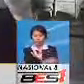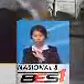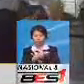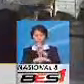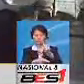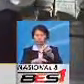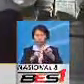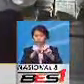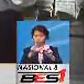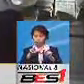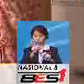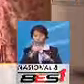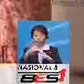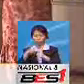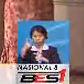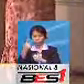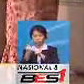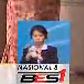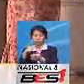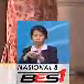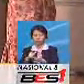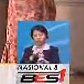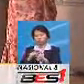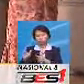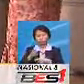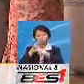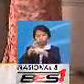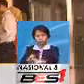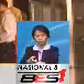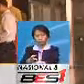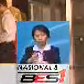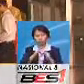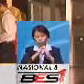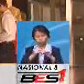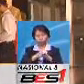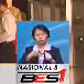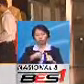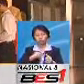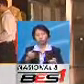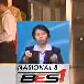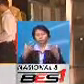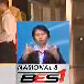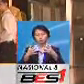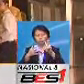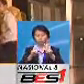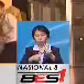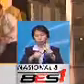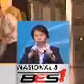2013 hingga Januari tahun ini kelulusan pinjaman di bawah skim rumah Pertamaku adalah sebanyak